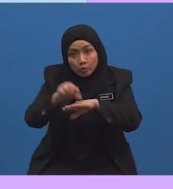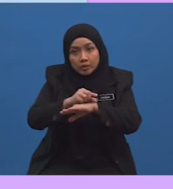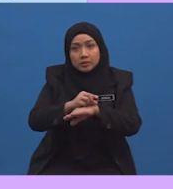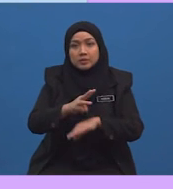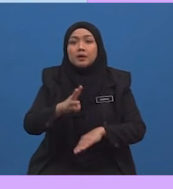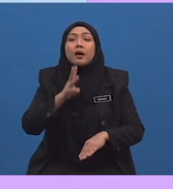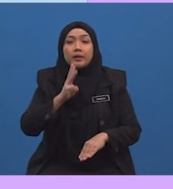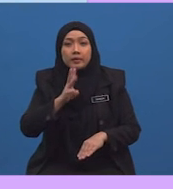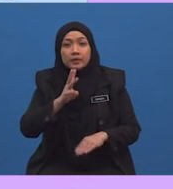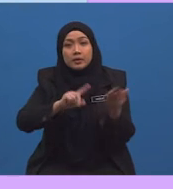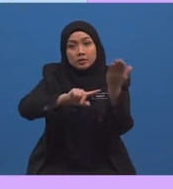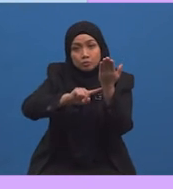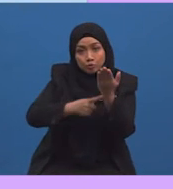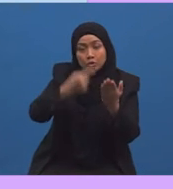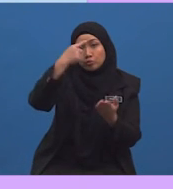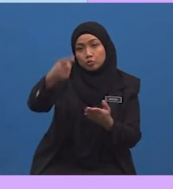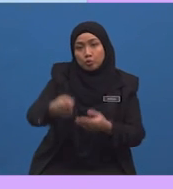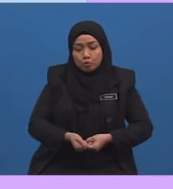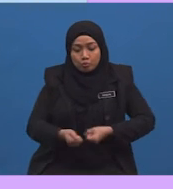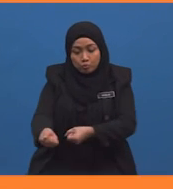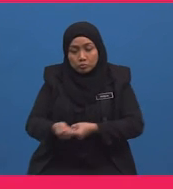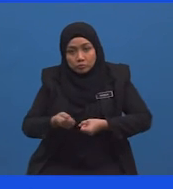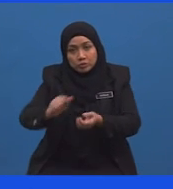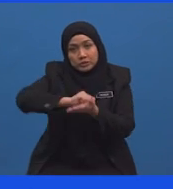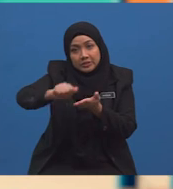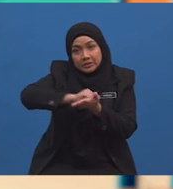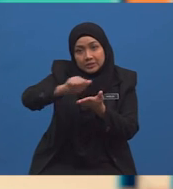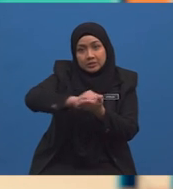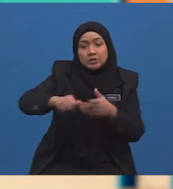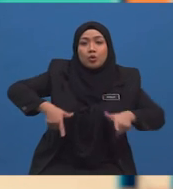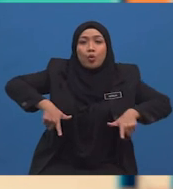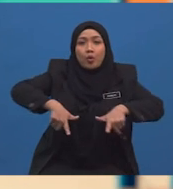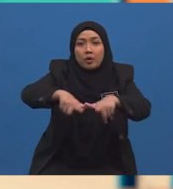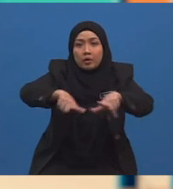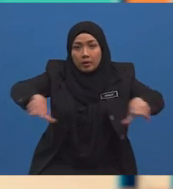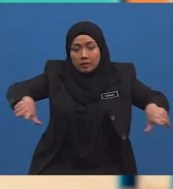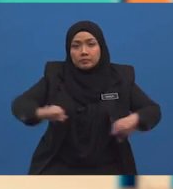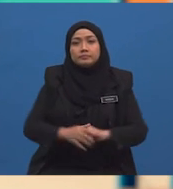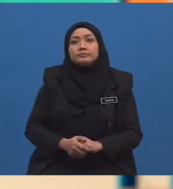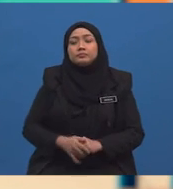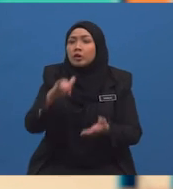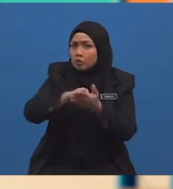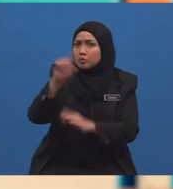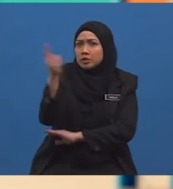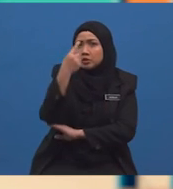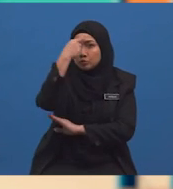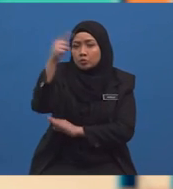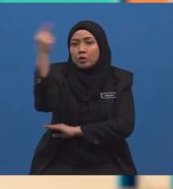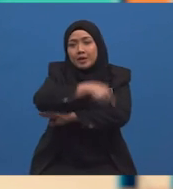kegunaan lain sebagai contoh mencuci longkang. Sekian sahaja sesi pembelajaran kita kali